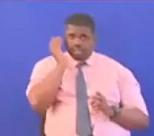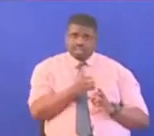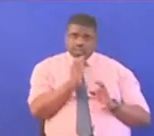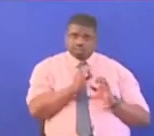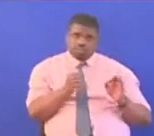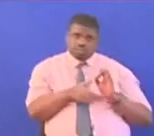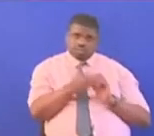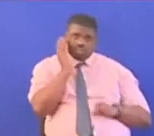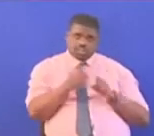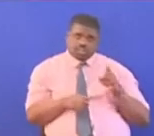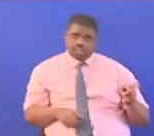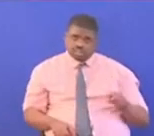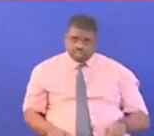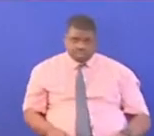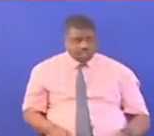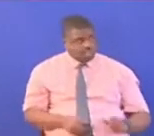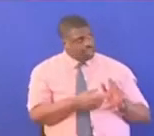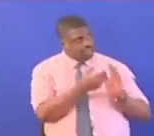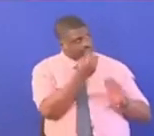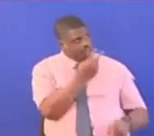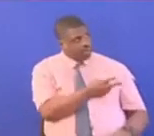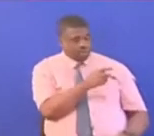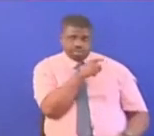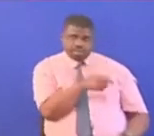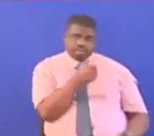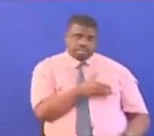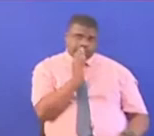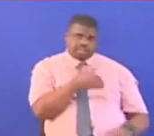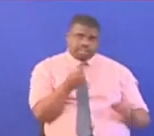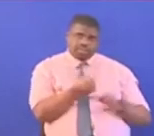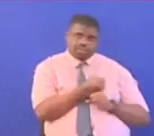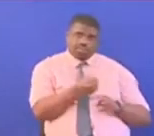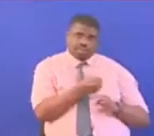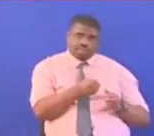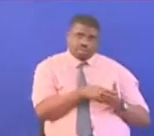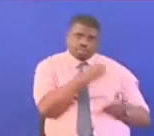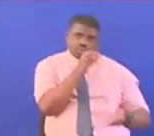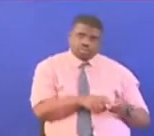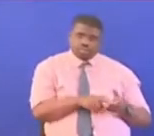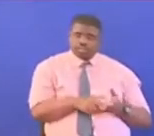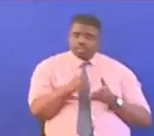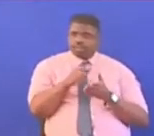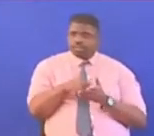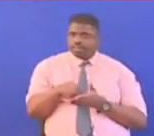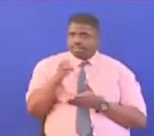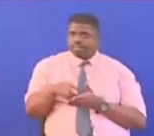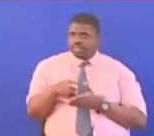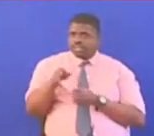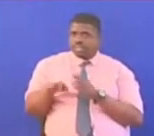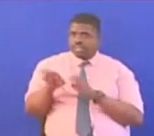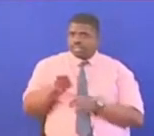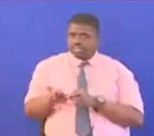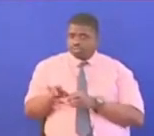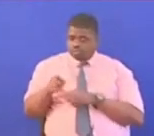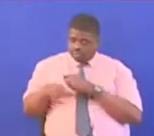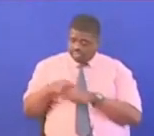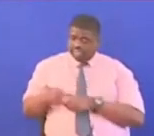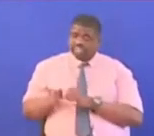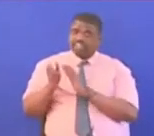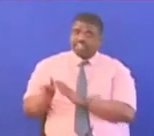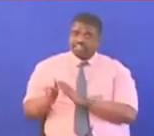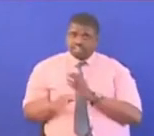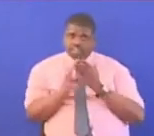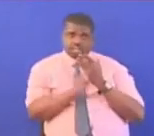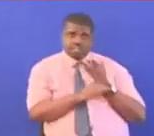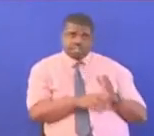ya serikali inaonekana pale ambapo serikali inafanya cost benefit analysis. Inaonyesha kwamba tukiendelea hivi hasara yake